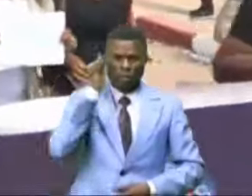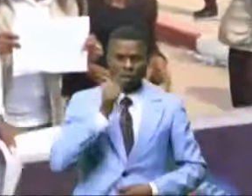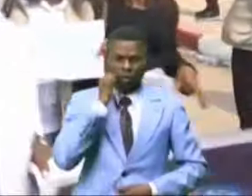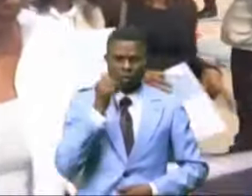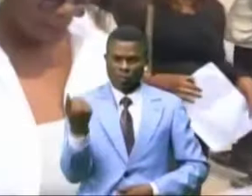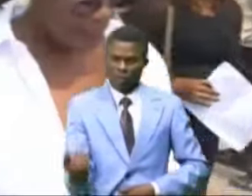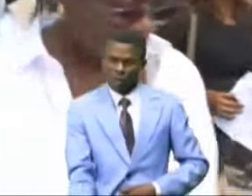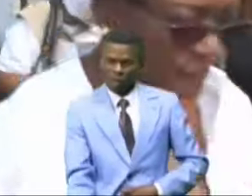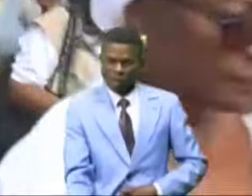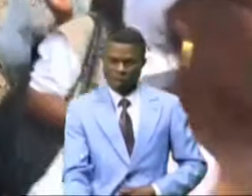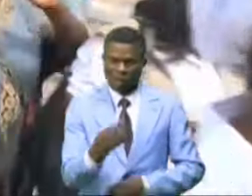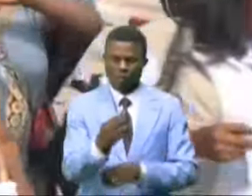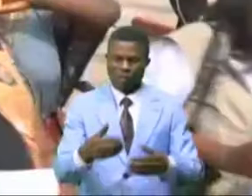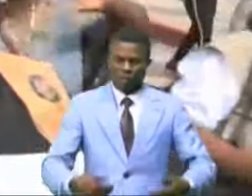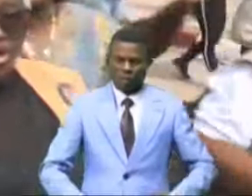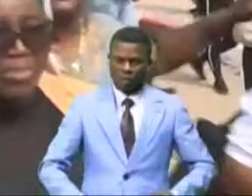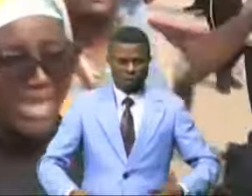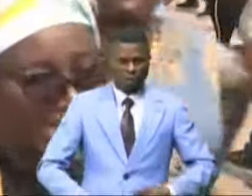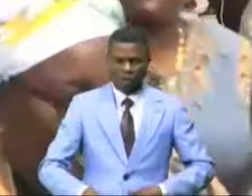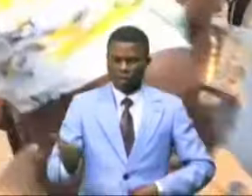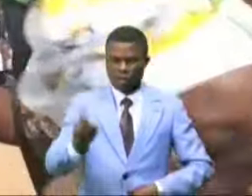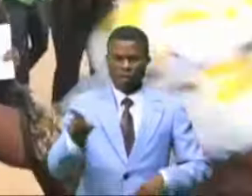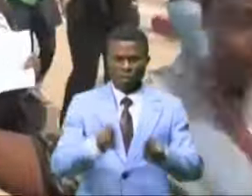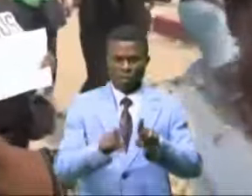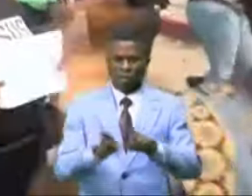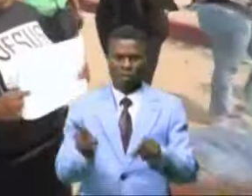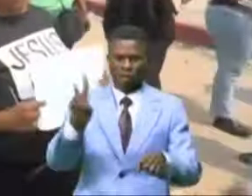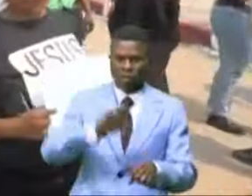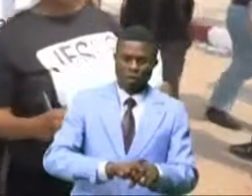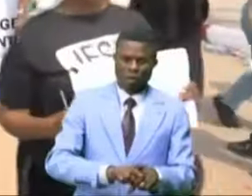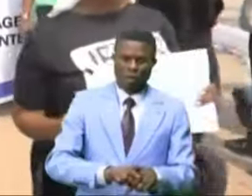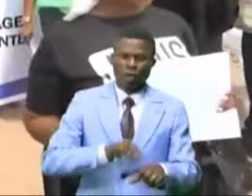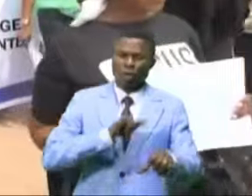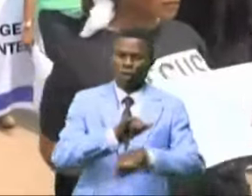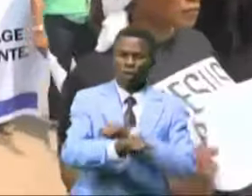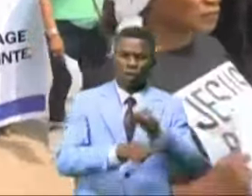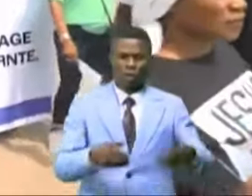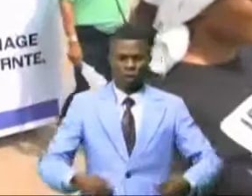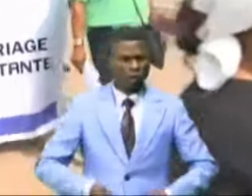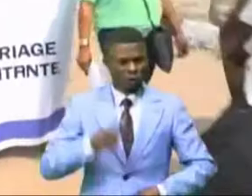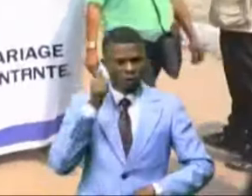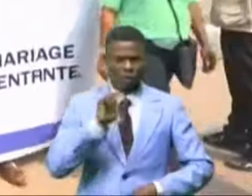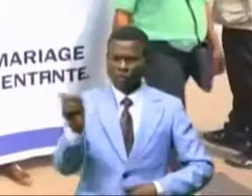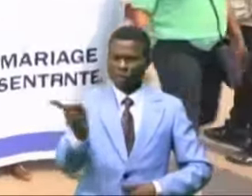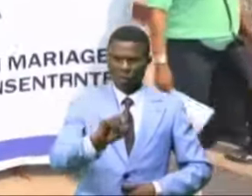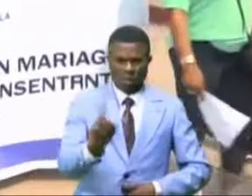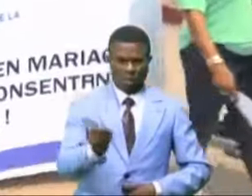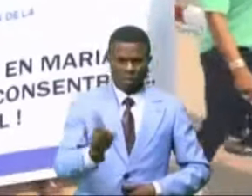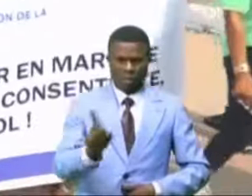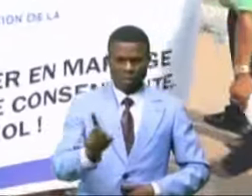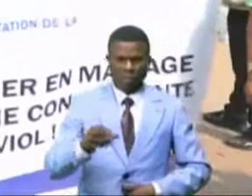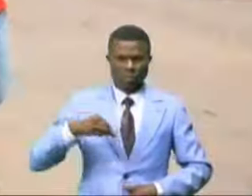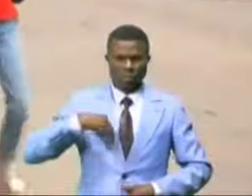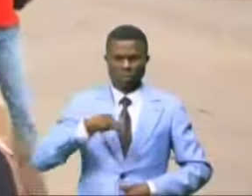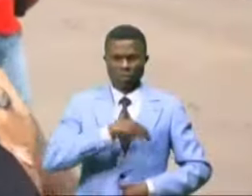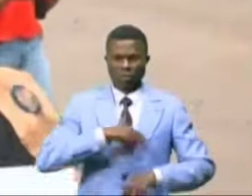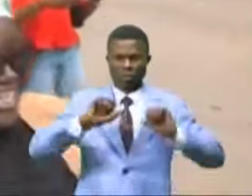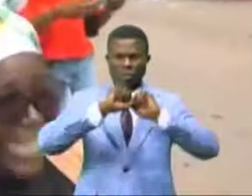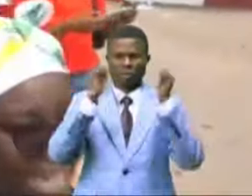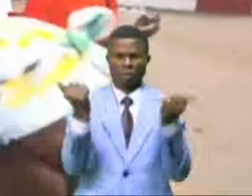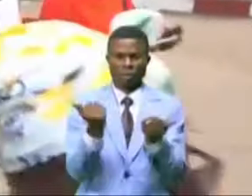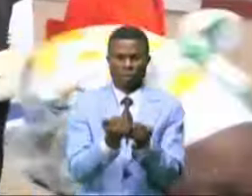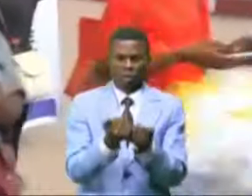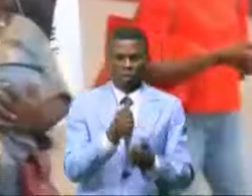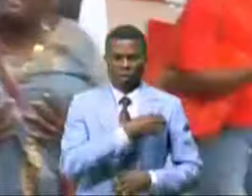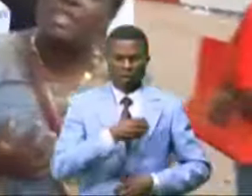même consentante, est un viol. Non à la manipulation des jeunes filles. » Les membres des associations